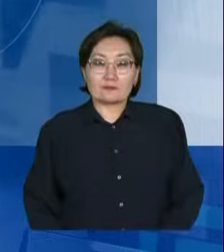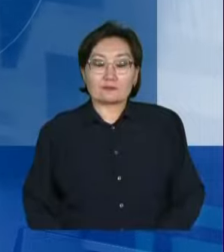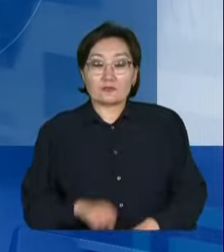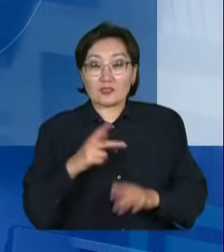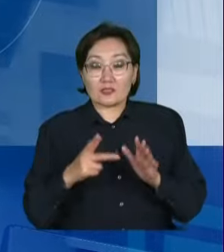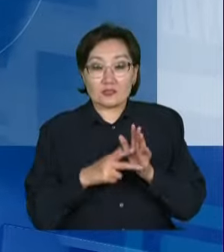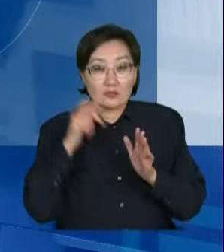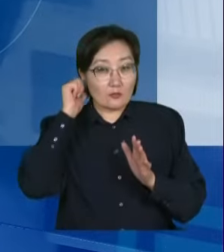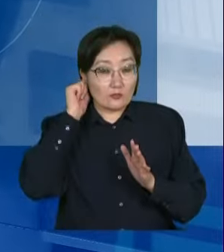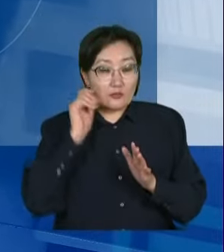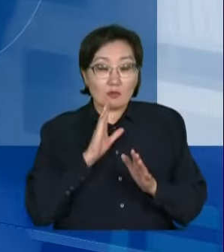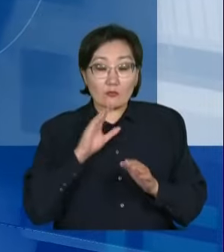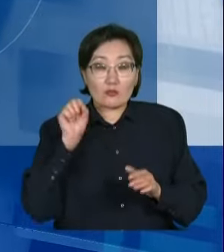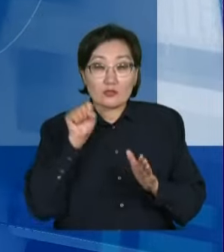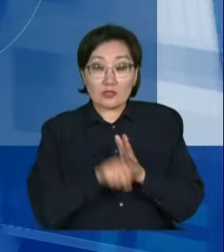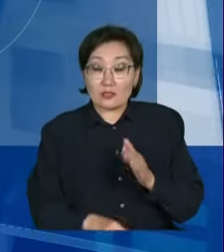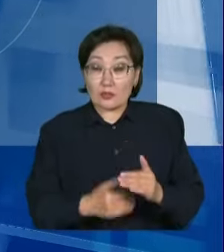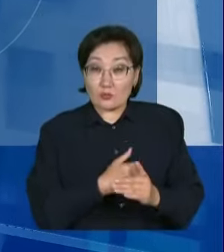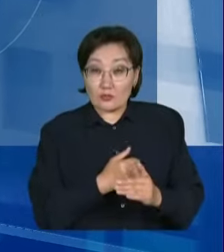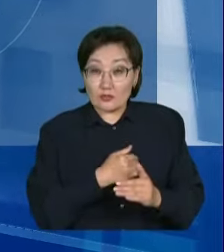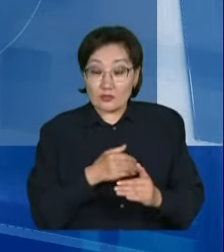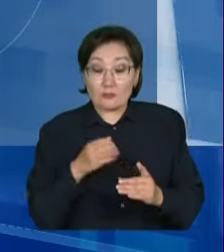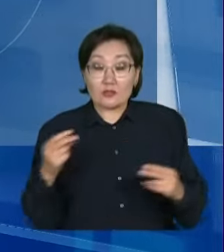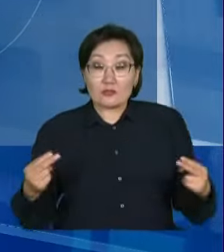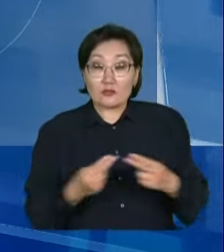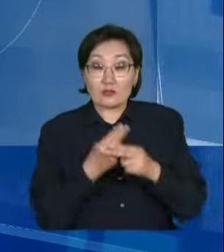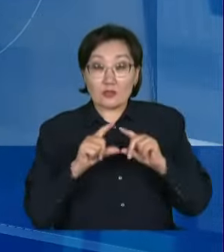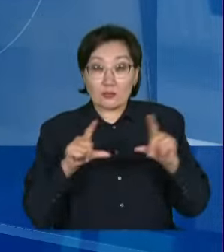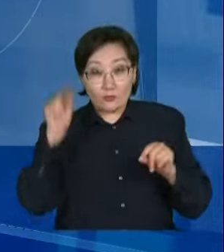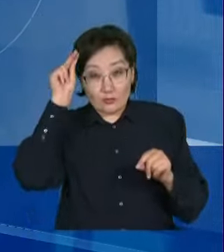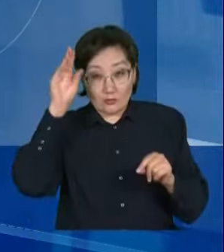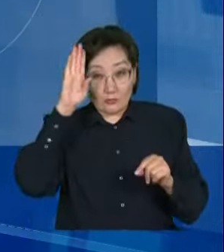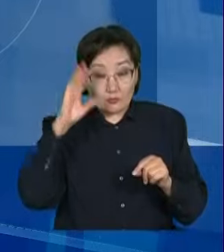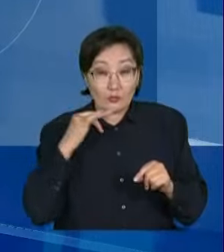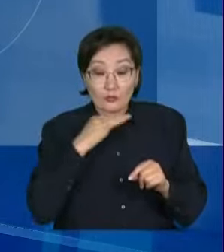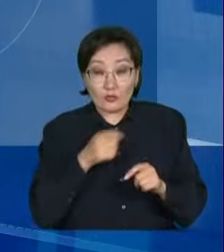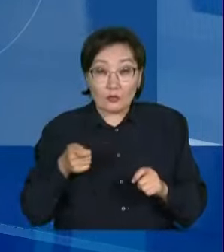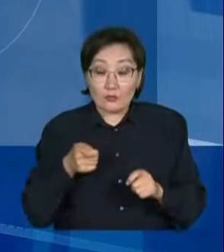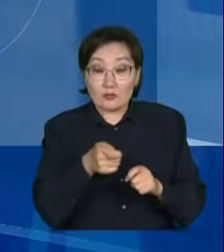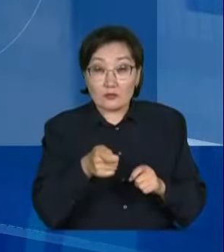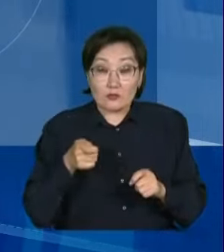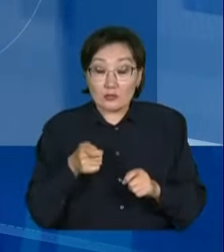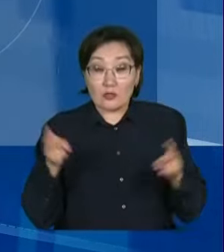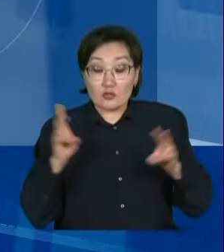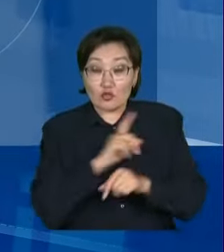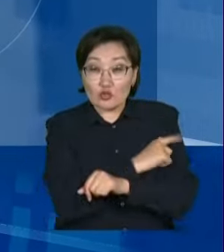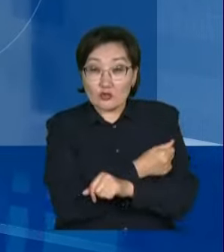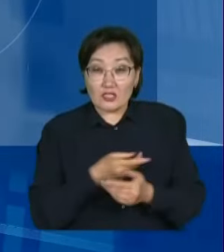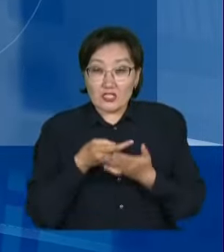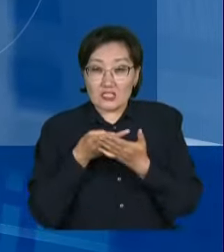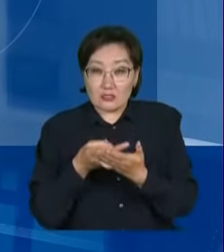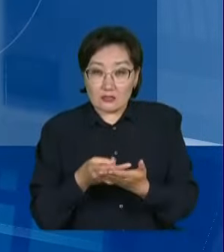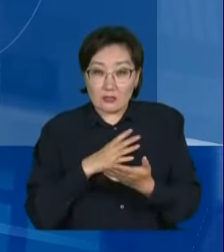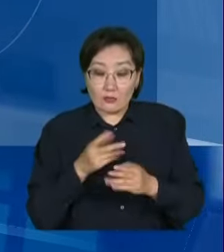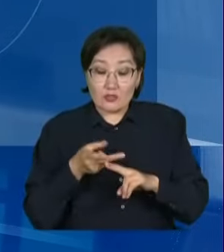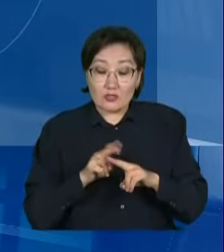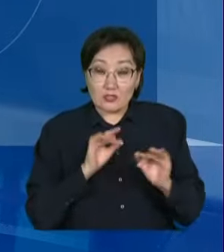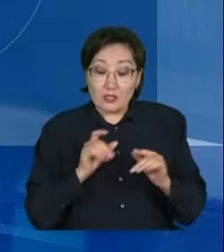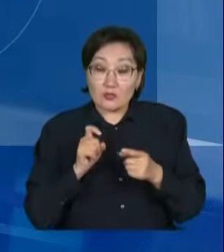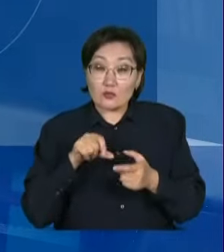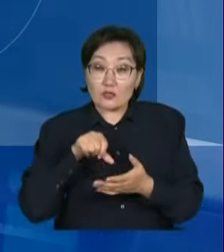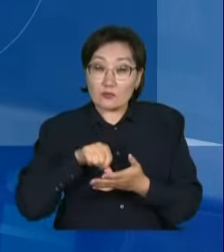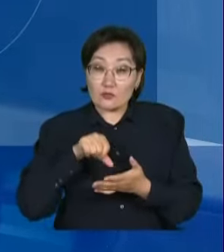18 жастағы қызды өлтіруге оқталған Астанада мектеп оқушысы көптеген пышақ жарақатымен ауруханаға жеткізілді. Аталған іске